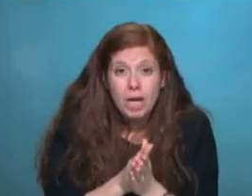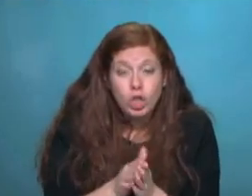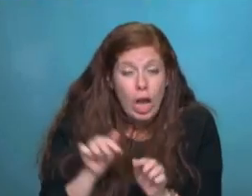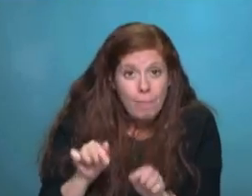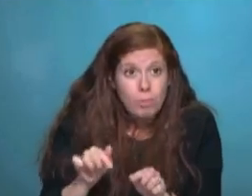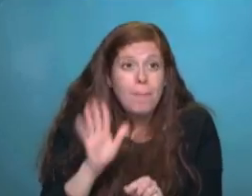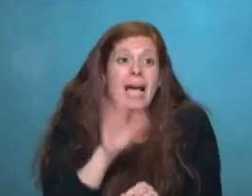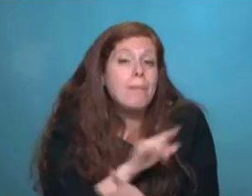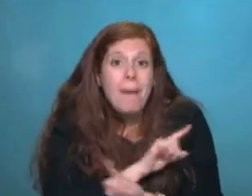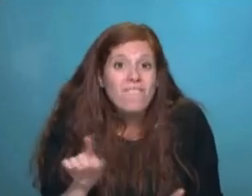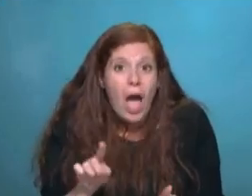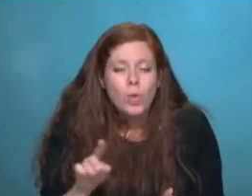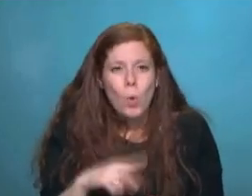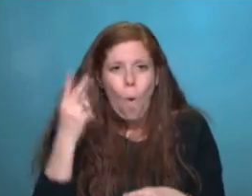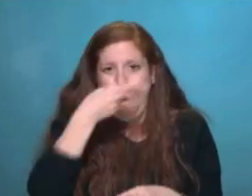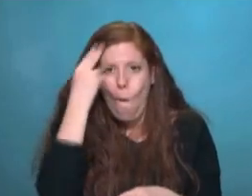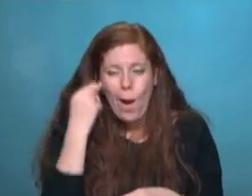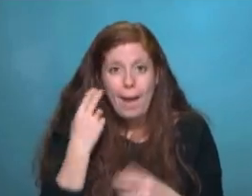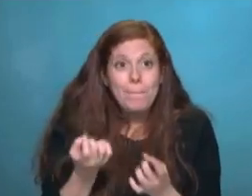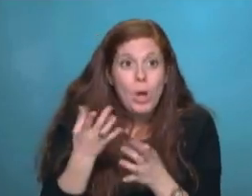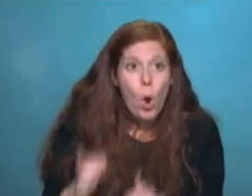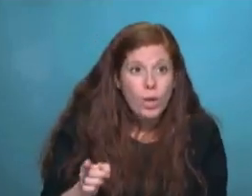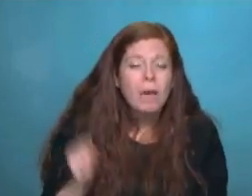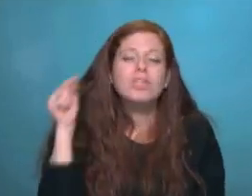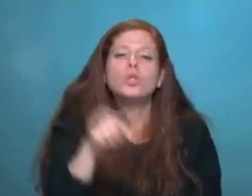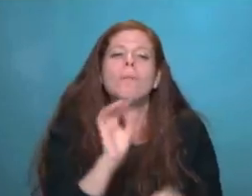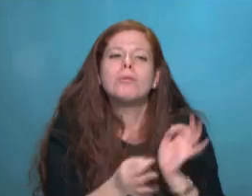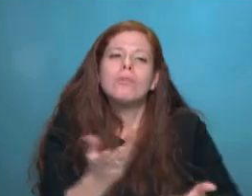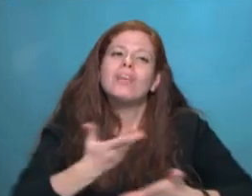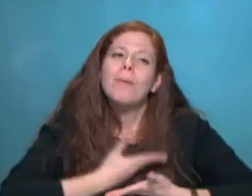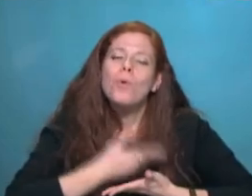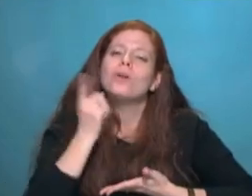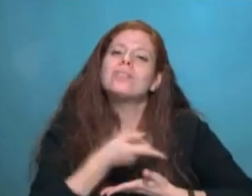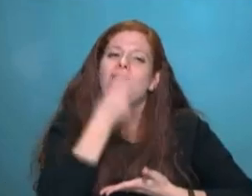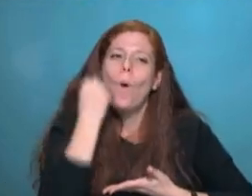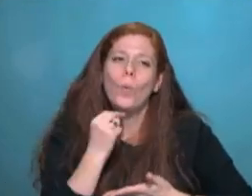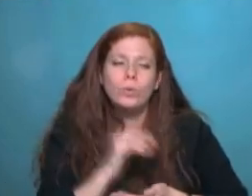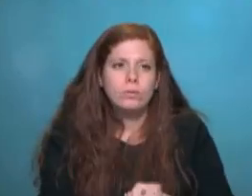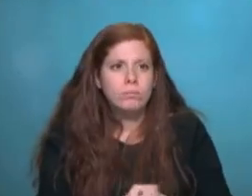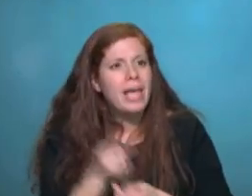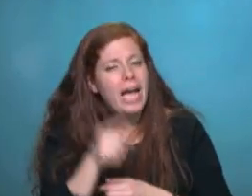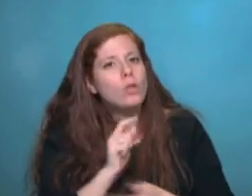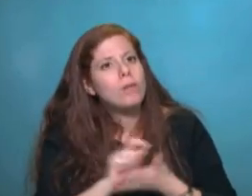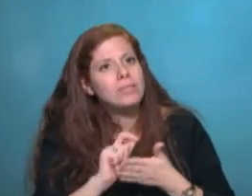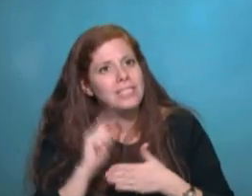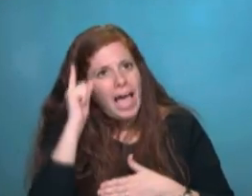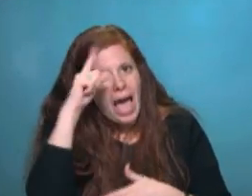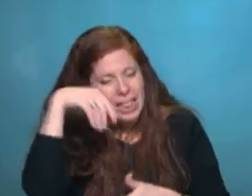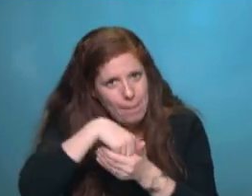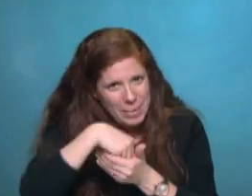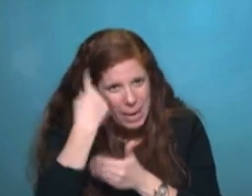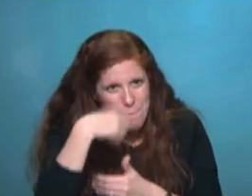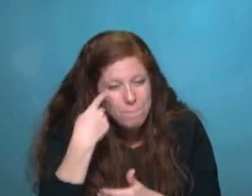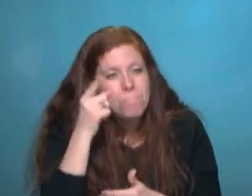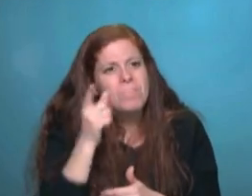הורה ביולוגי, הם ניגשו לבית המשפט וקיבלו את צו ההורות המיוחד. הגענו למשרד הפנים ברמלה, חיכינו בתור